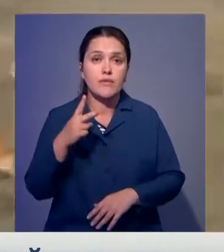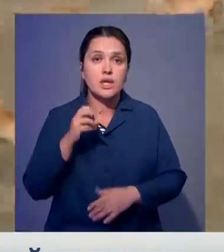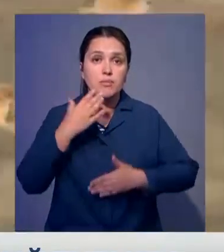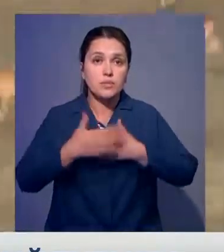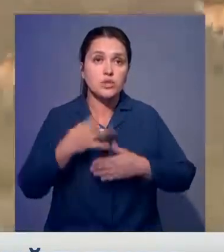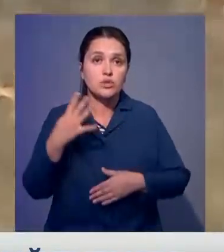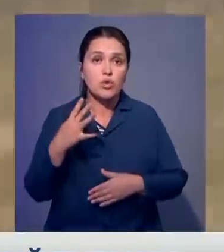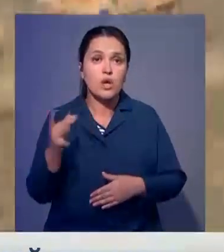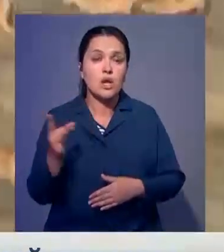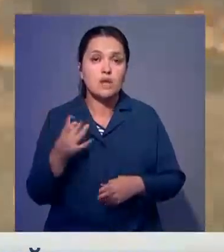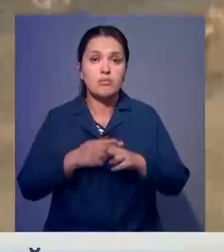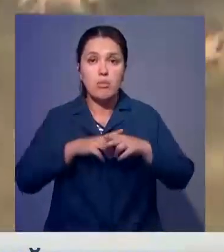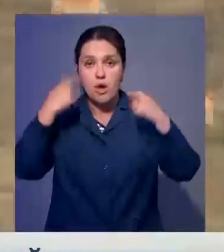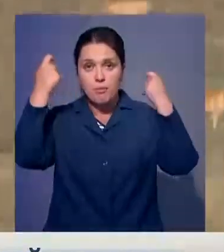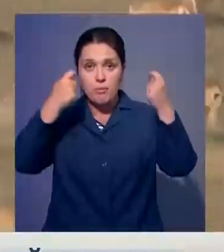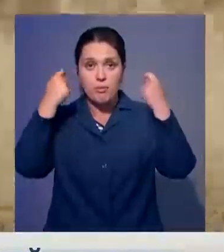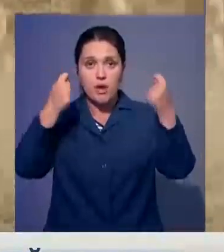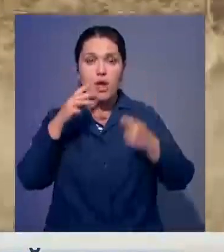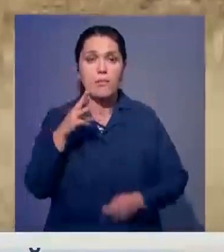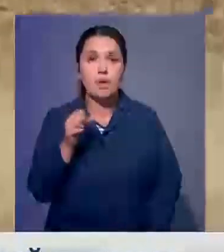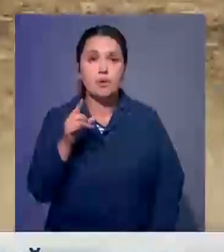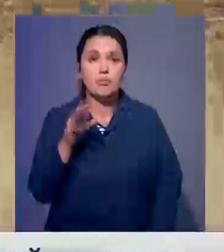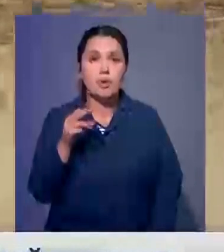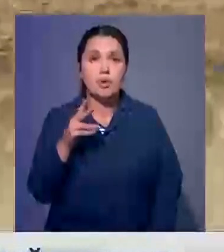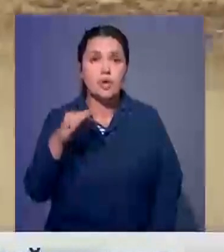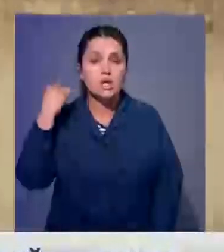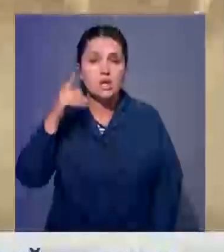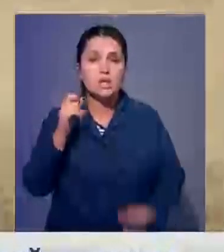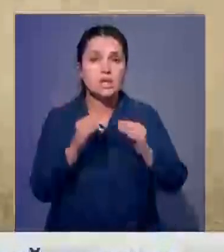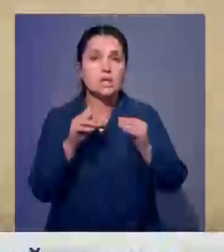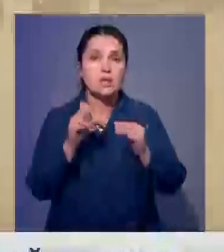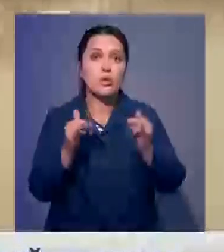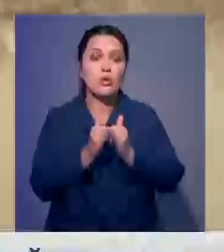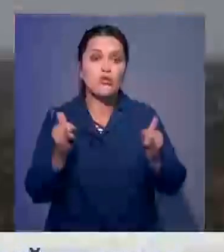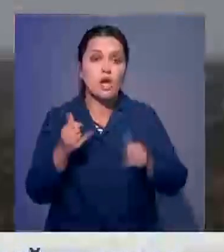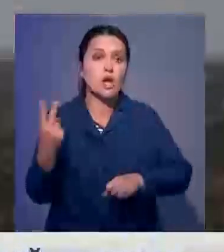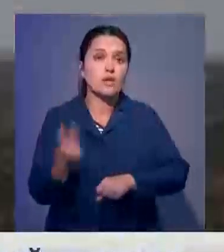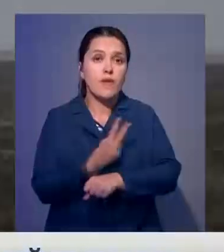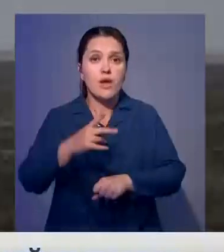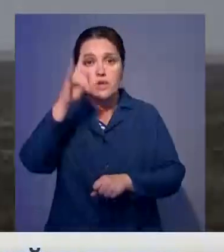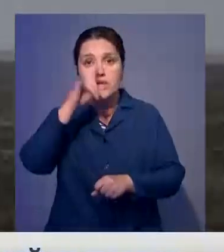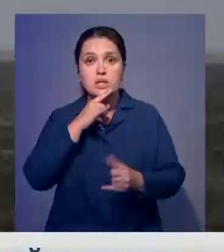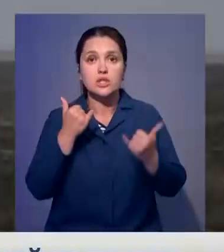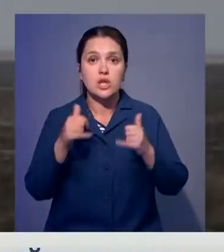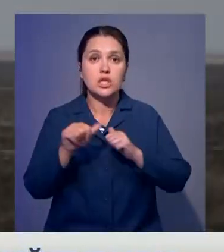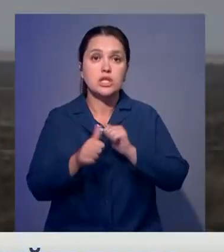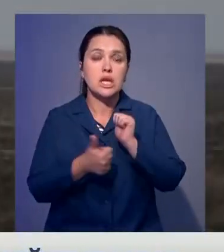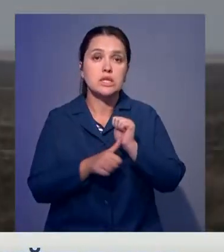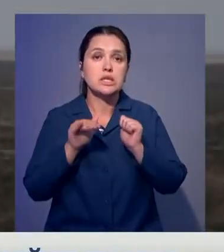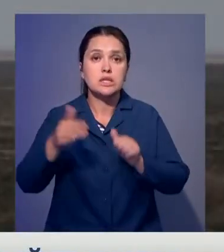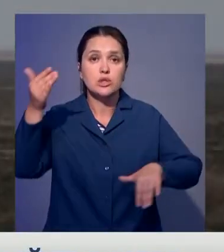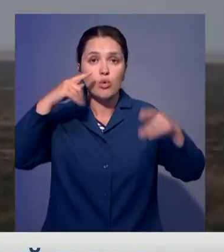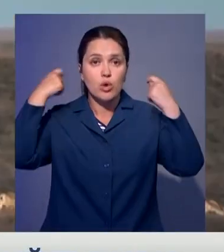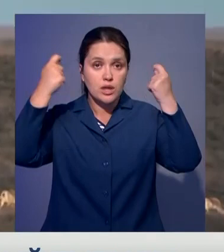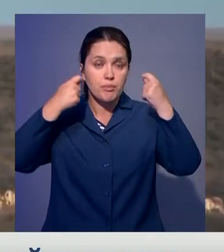в 40 раз. Популяция барана Марко Поло в Таджикистане за 10 лет увеличилась практически дважды. В Казахстане сейчас больше